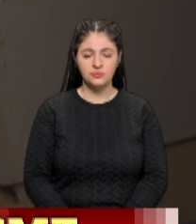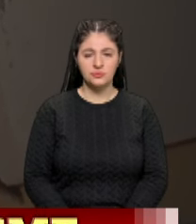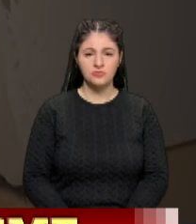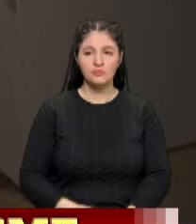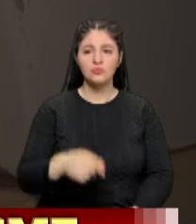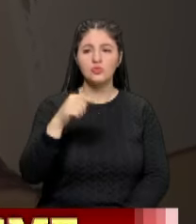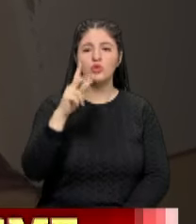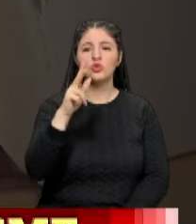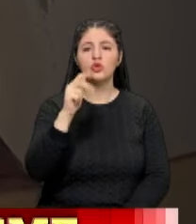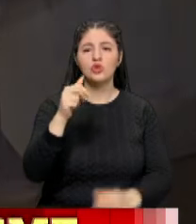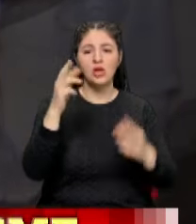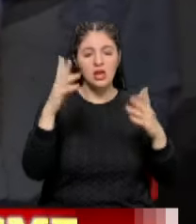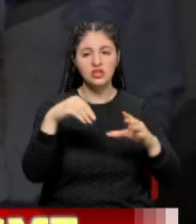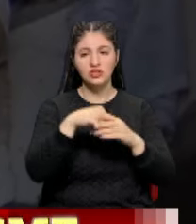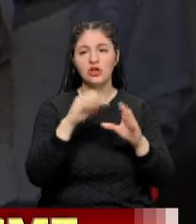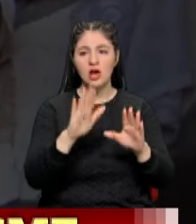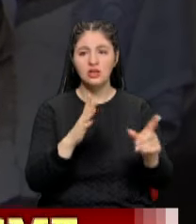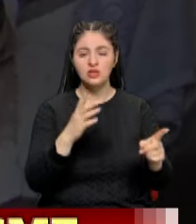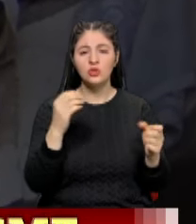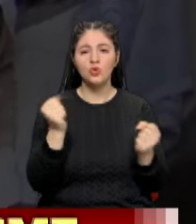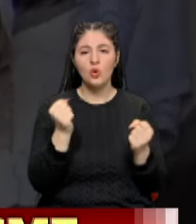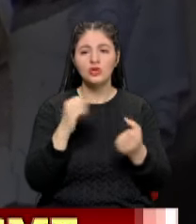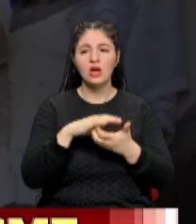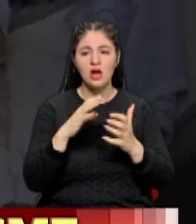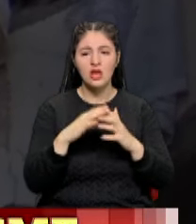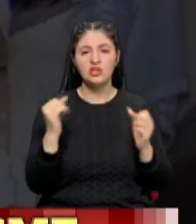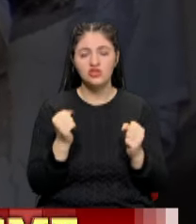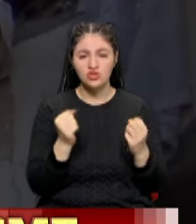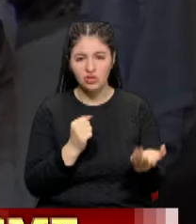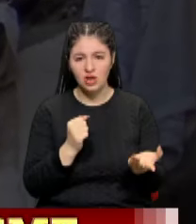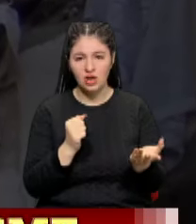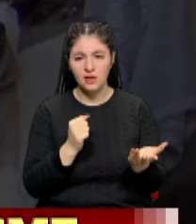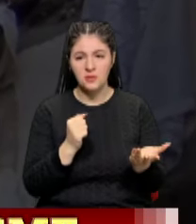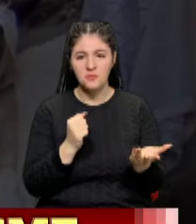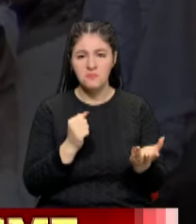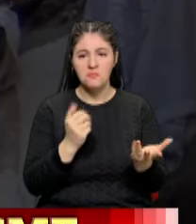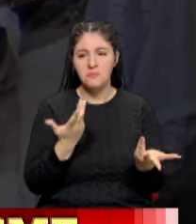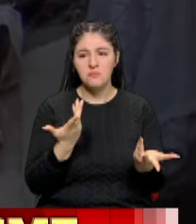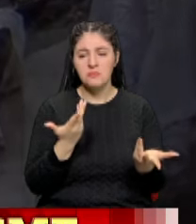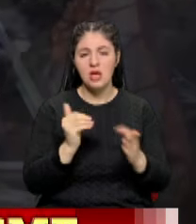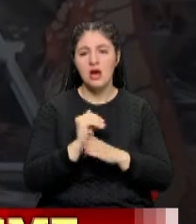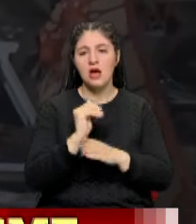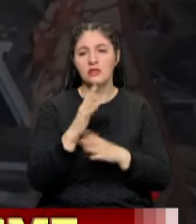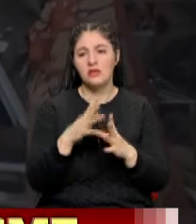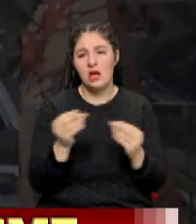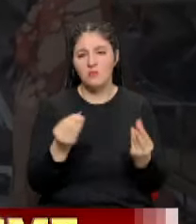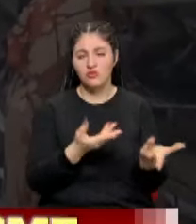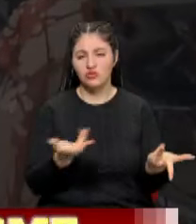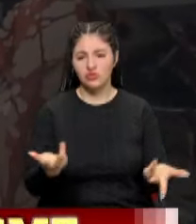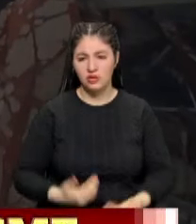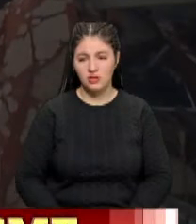Burada 3 gün enkaz altında kalırsa soğukta, karda, kışta hayatını kaybedecek.